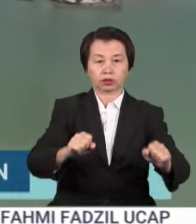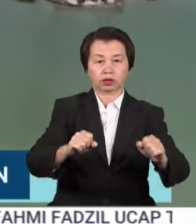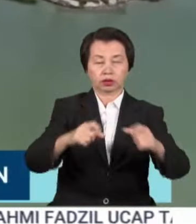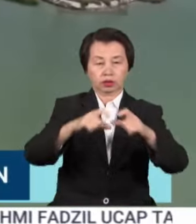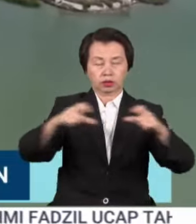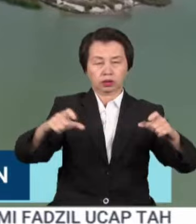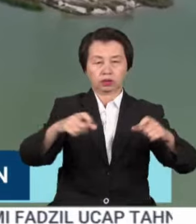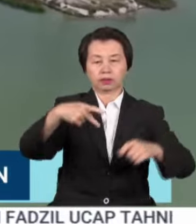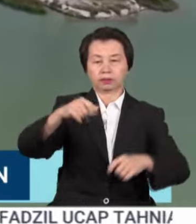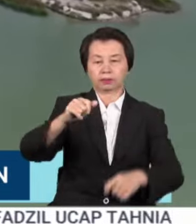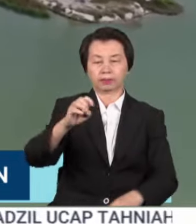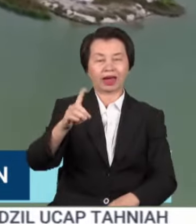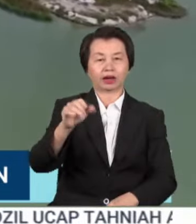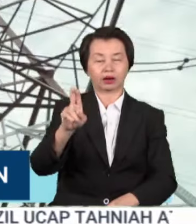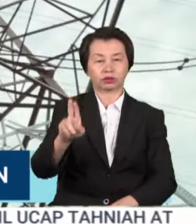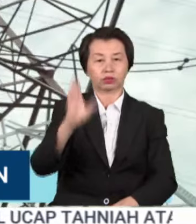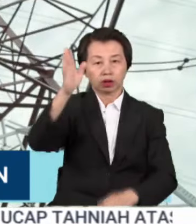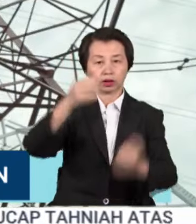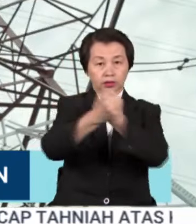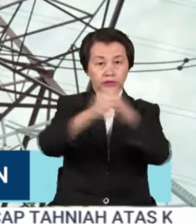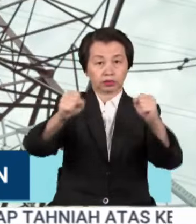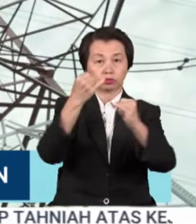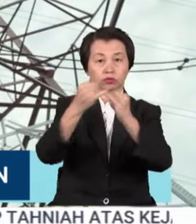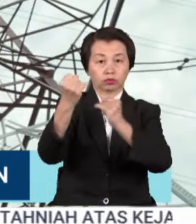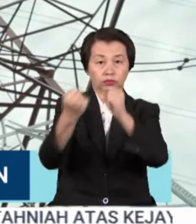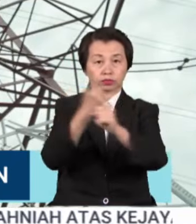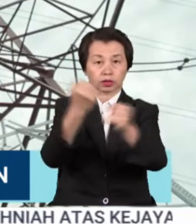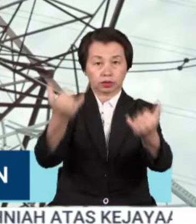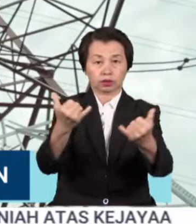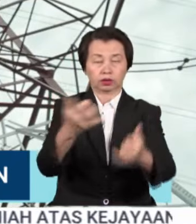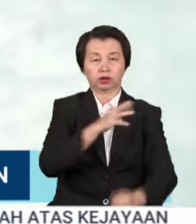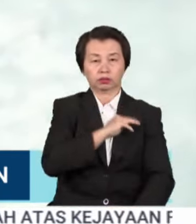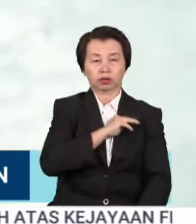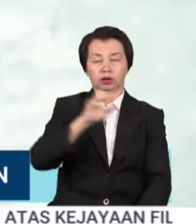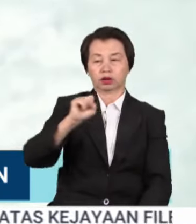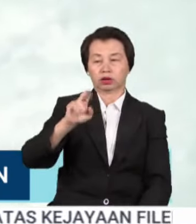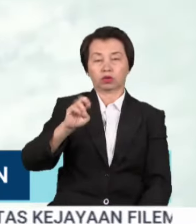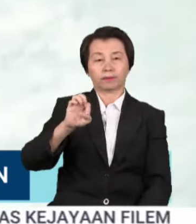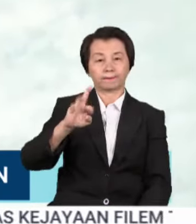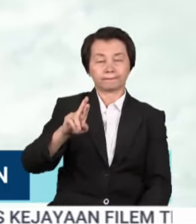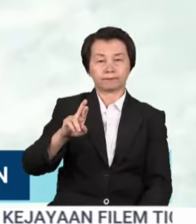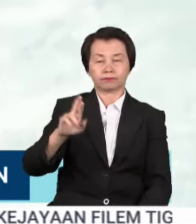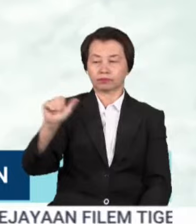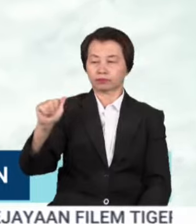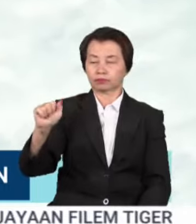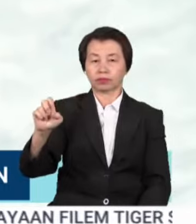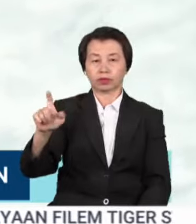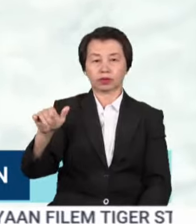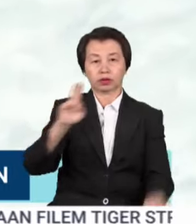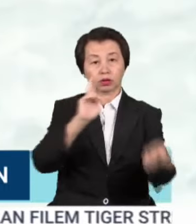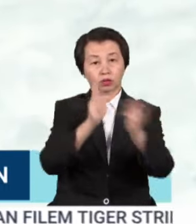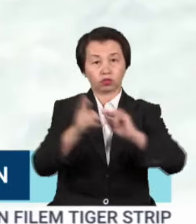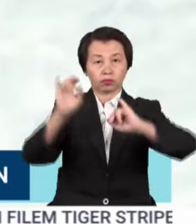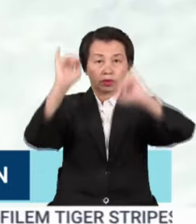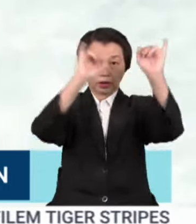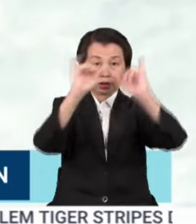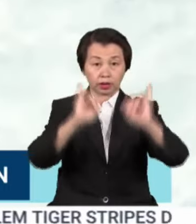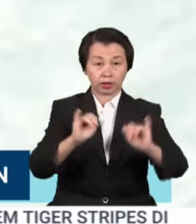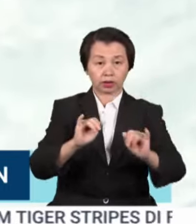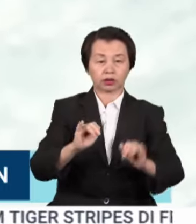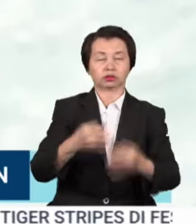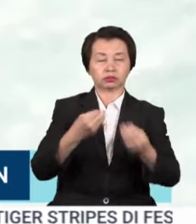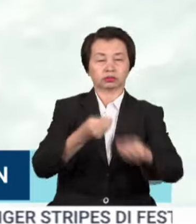utama padu dijangka siap hujung tahun ini. Menteri Sumber Asli, Alam Sekitar dan Perubahan Iklim, Nik Nazmi Nik